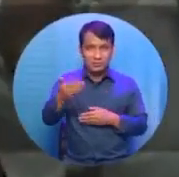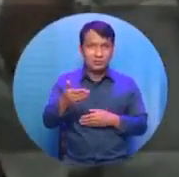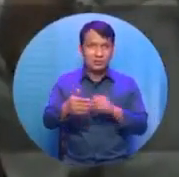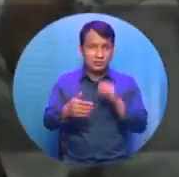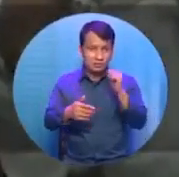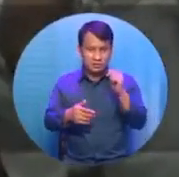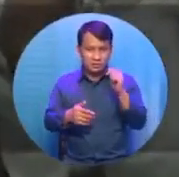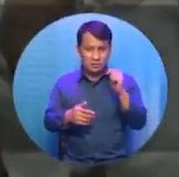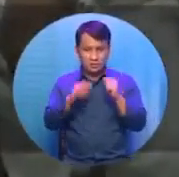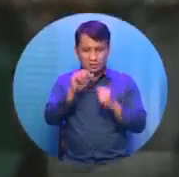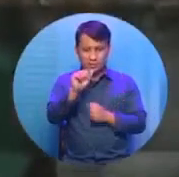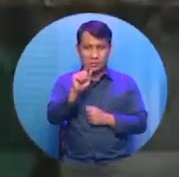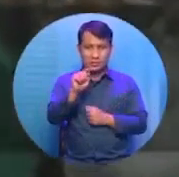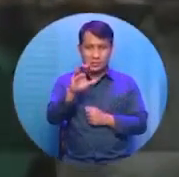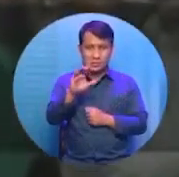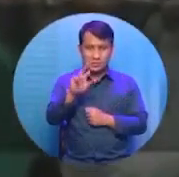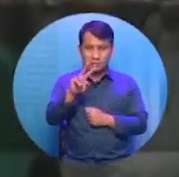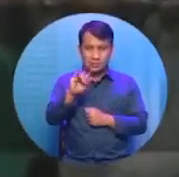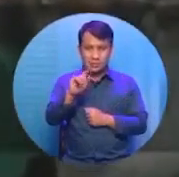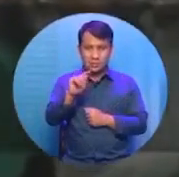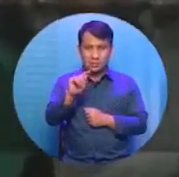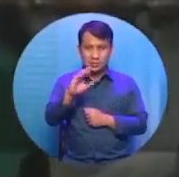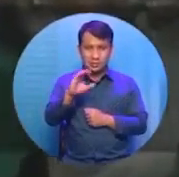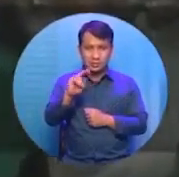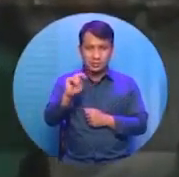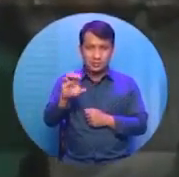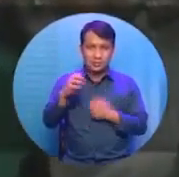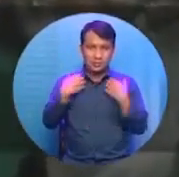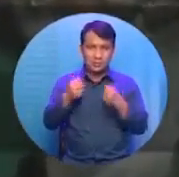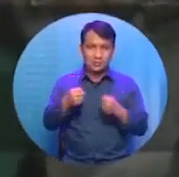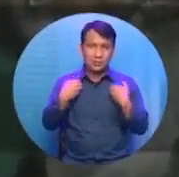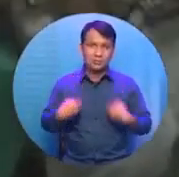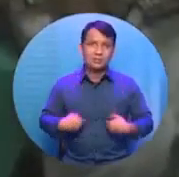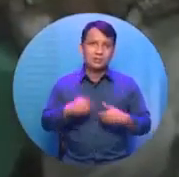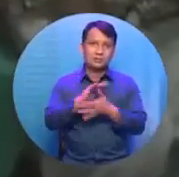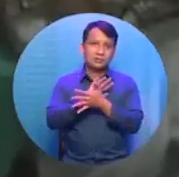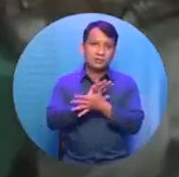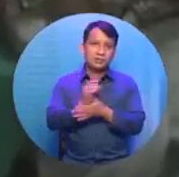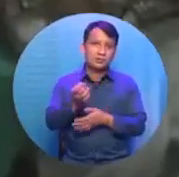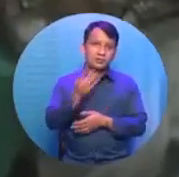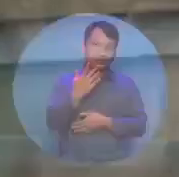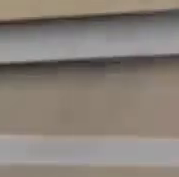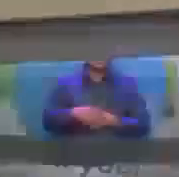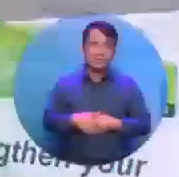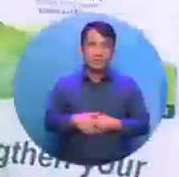ATC Vitasync, sa panahon ng pandemya, pampalakas ng resistensya.